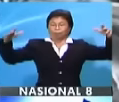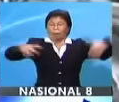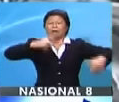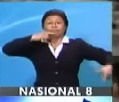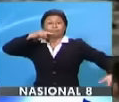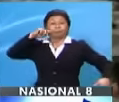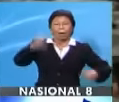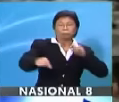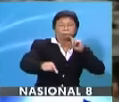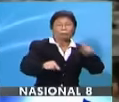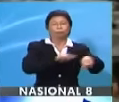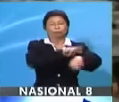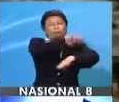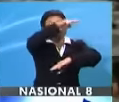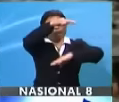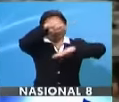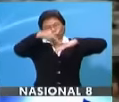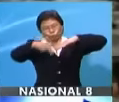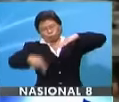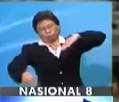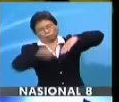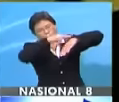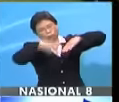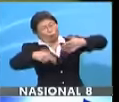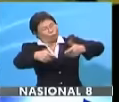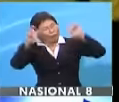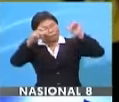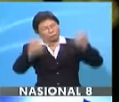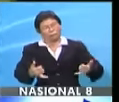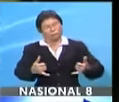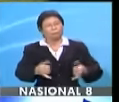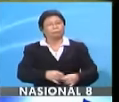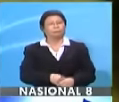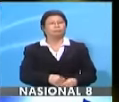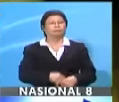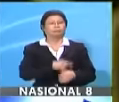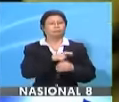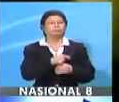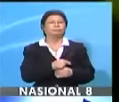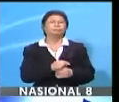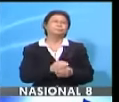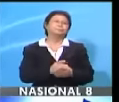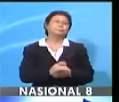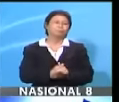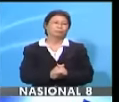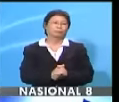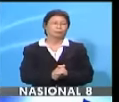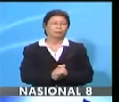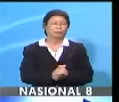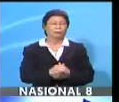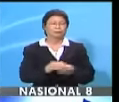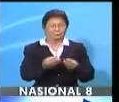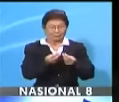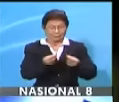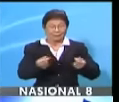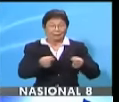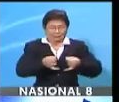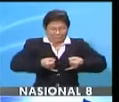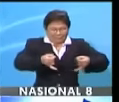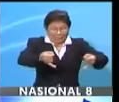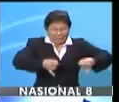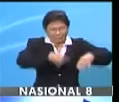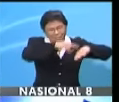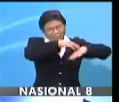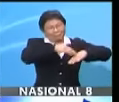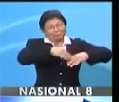turun ke bawah serta-merta melalui jalan darat. Jalan darat yang kita lalui itu